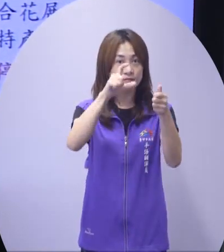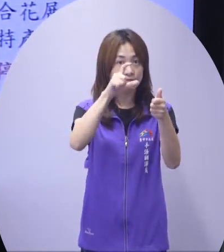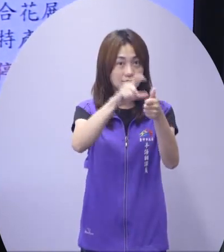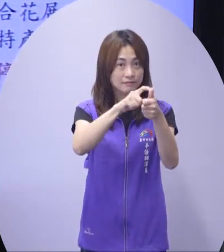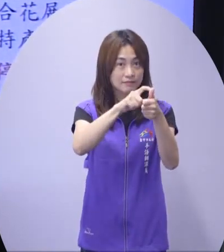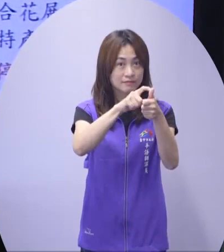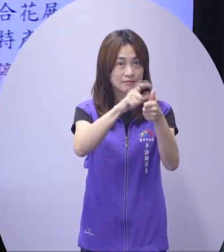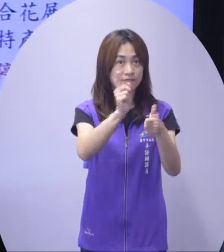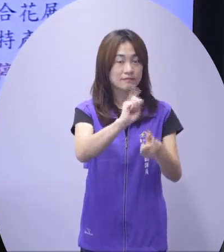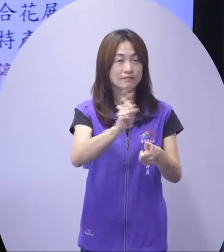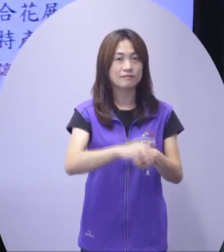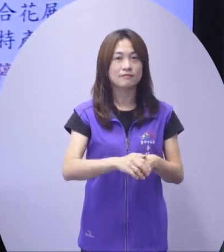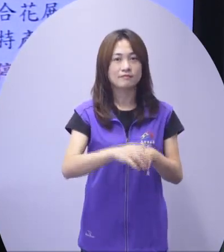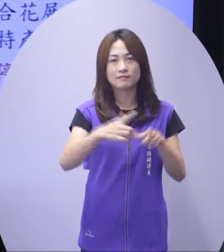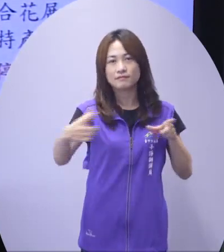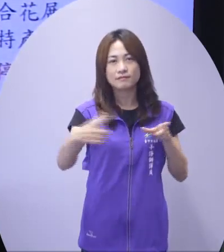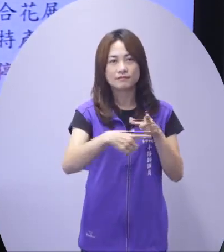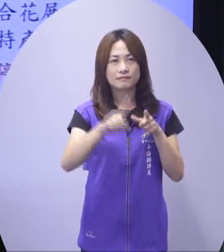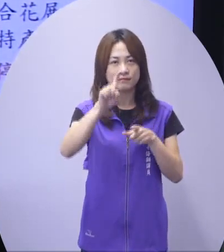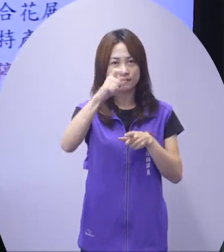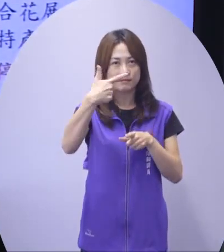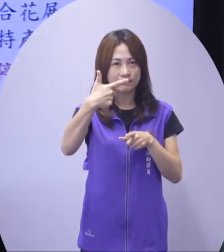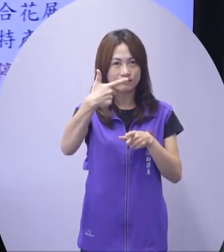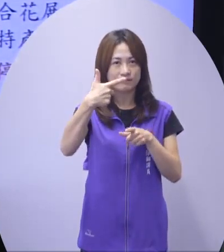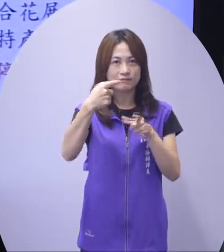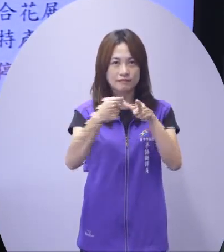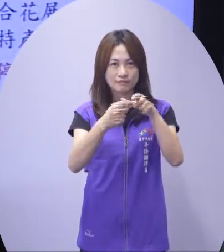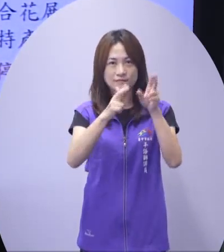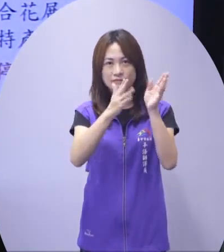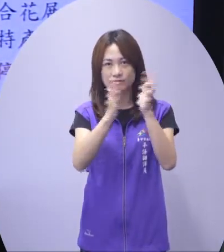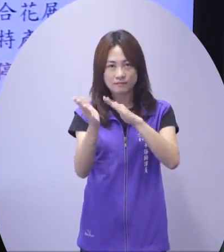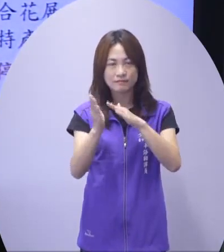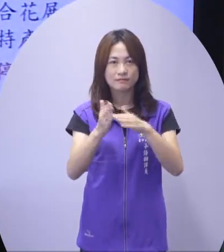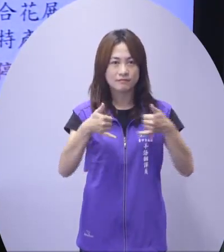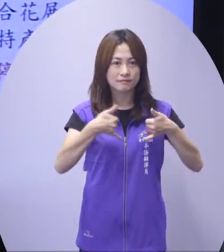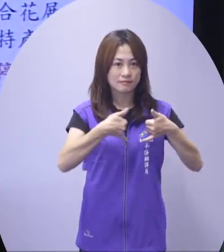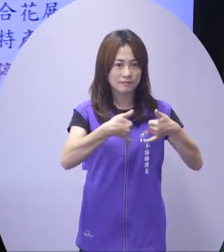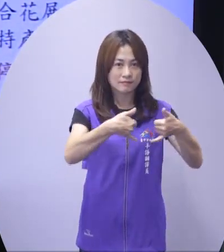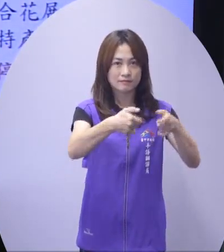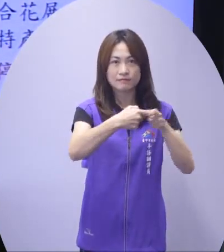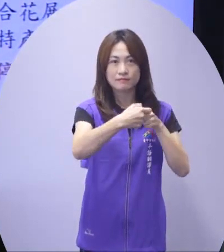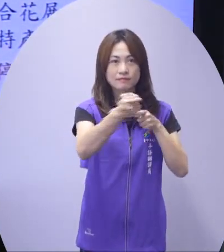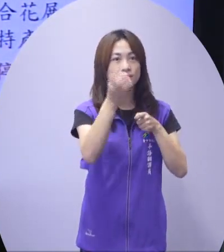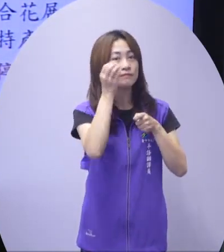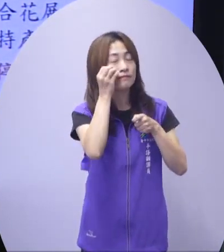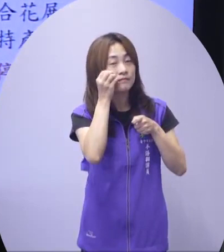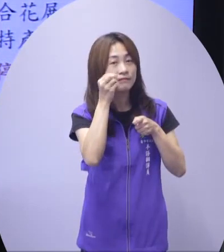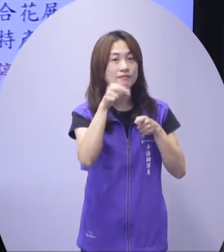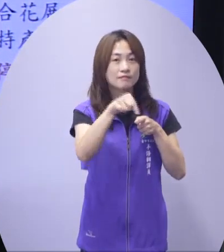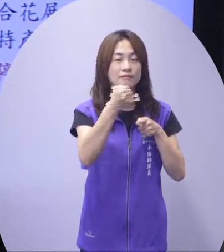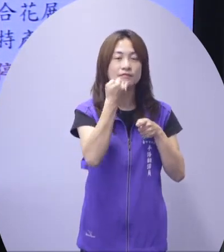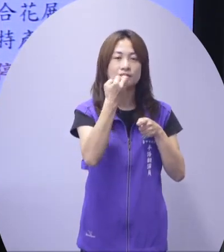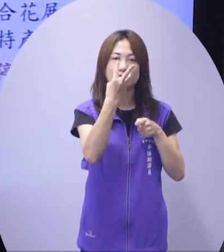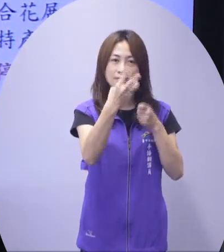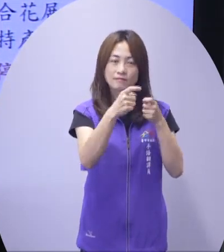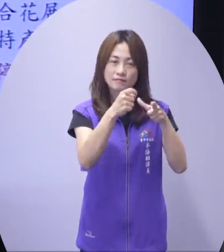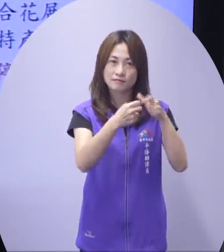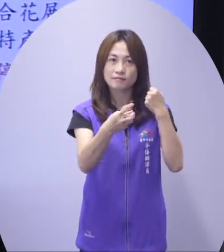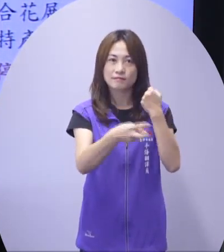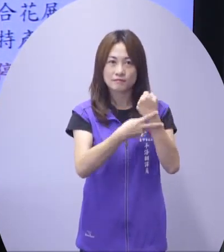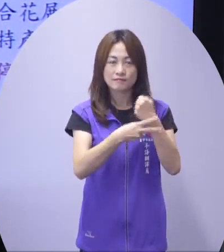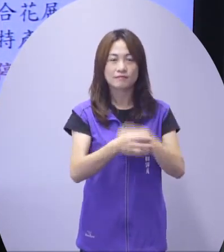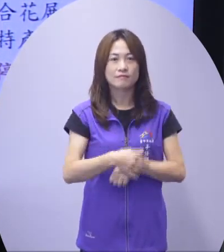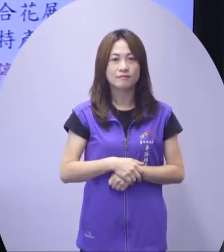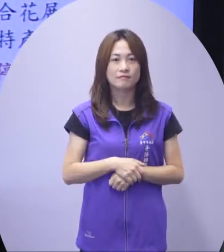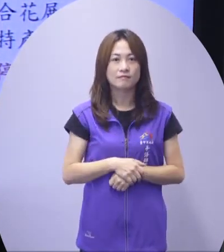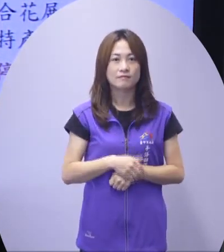规模是有16公顷，那赏花步道差不多也有3公里哦。那漫游整个花海展区呢，需